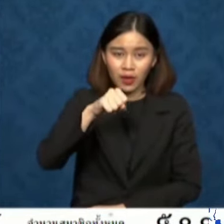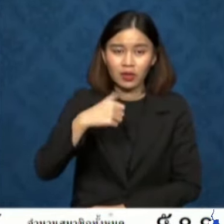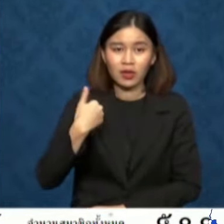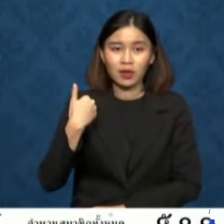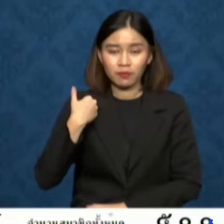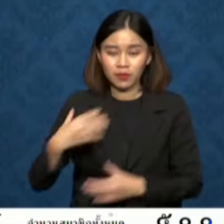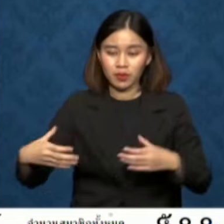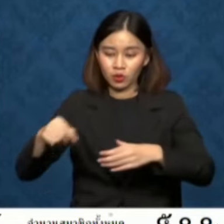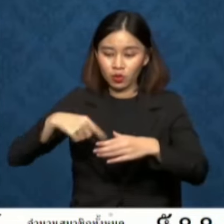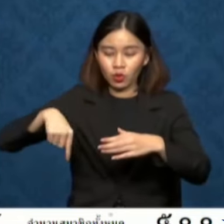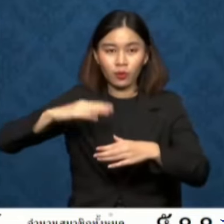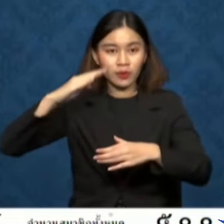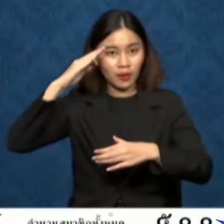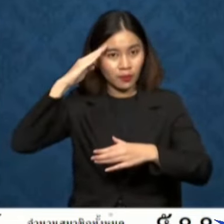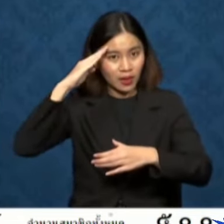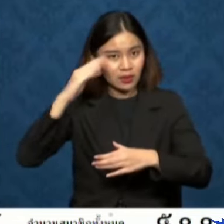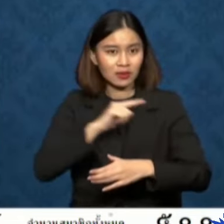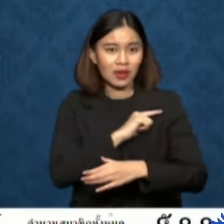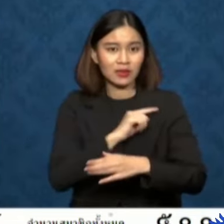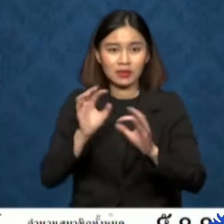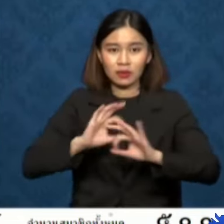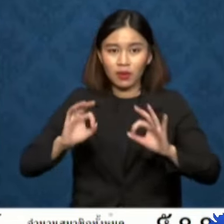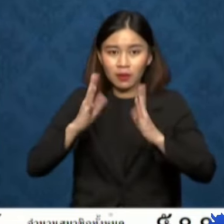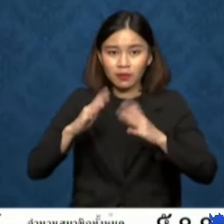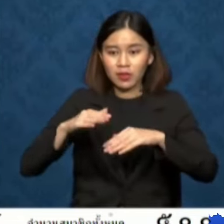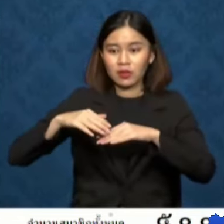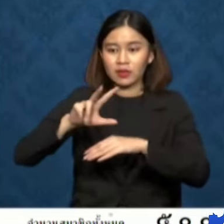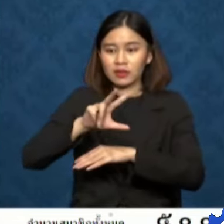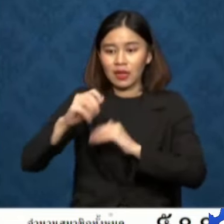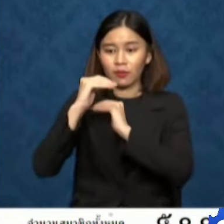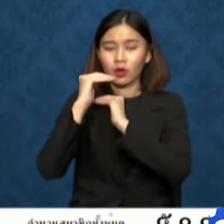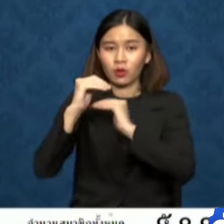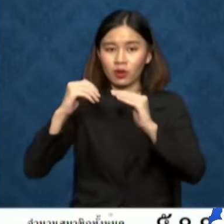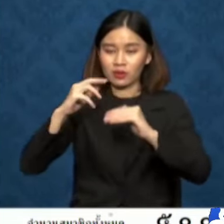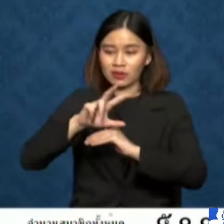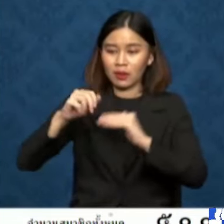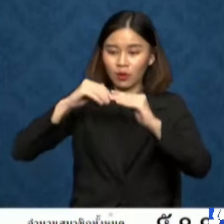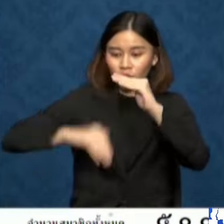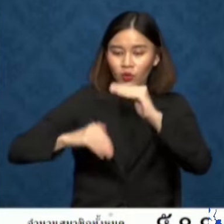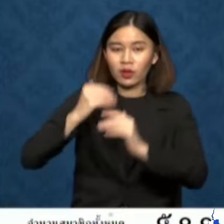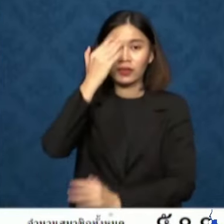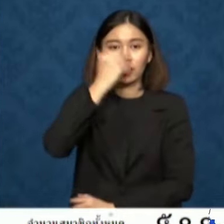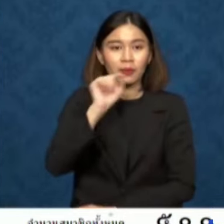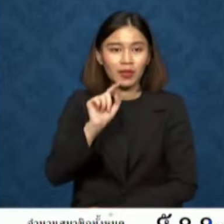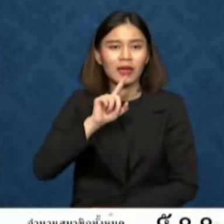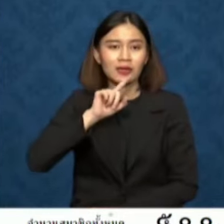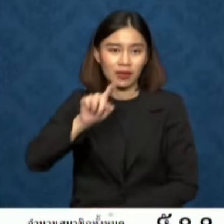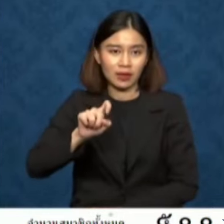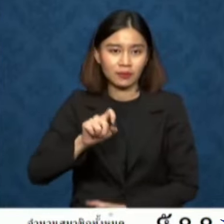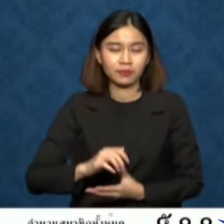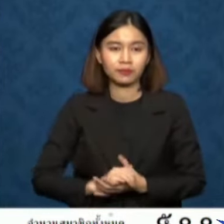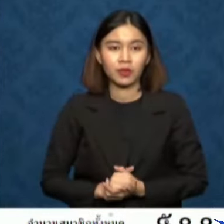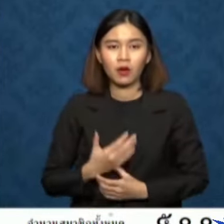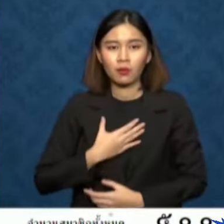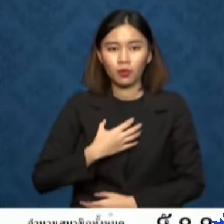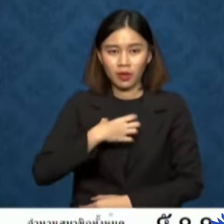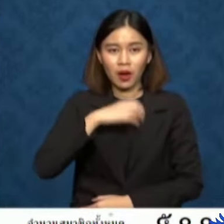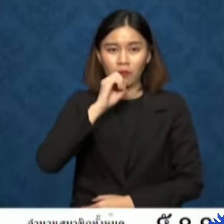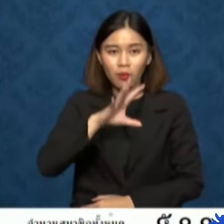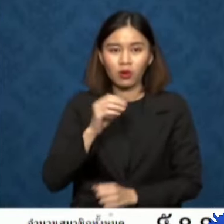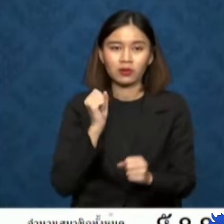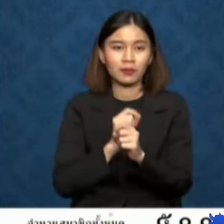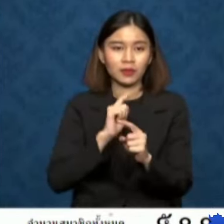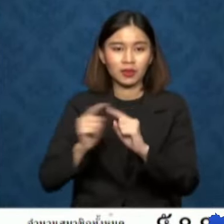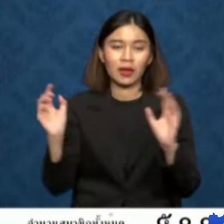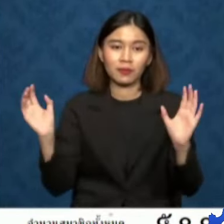จำนวนนายพลที่เกินจำเป็นไม่เกิน300น้อยกว่า 300นายเพื่อผมก็อยากบอกว่าไม่ต้องทำ